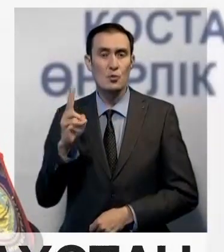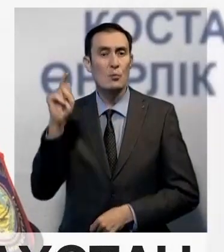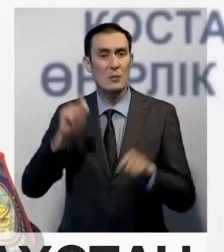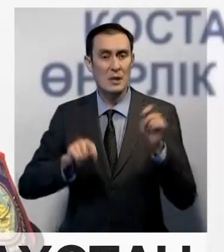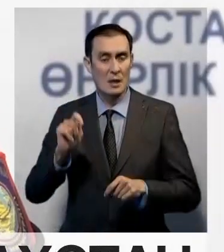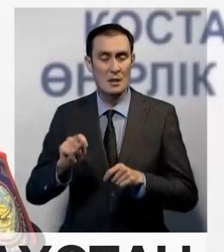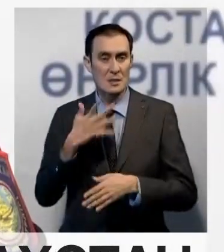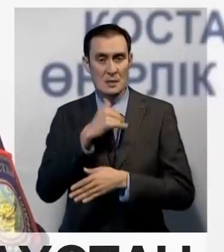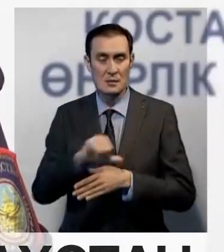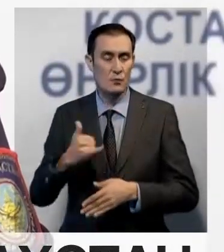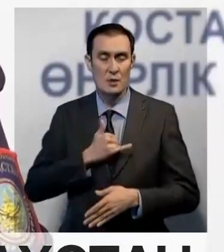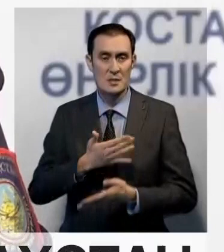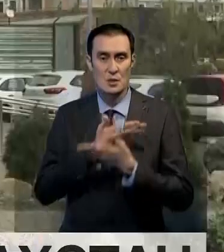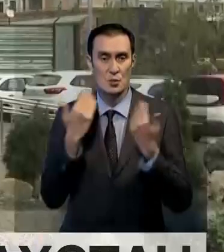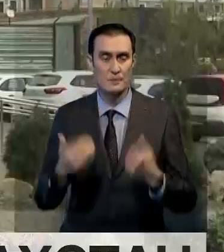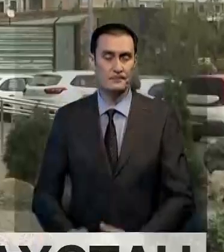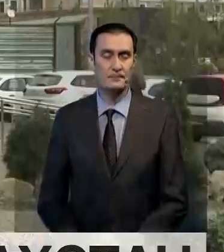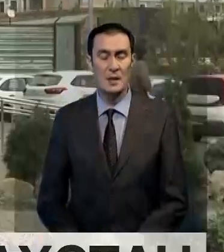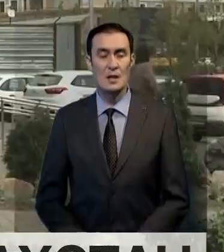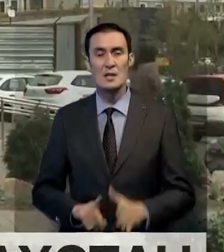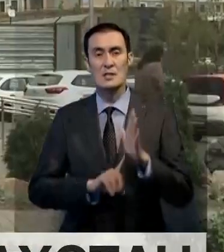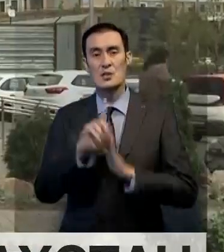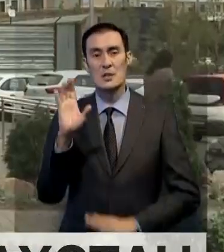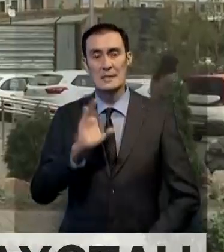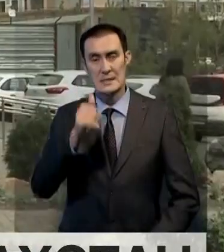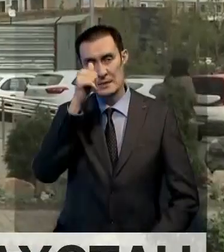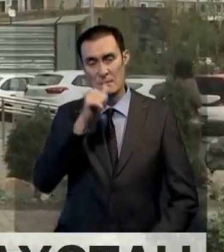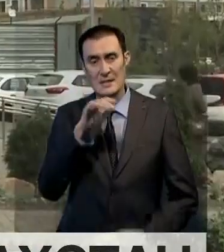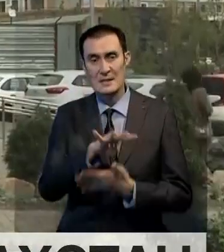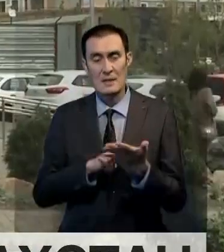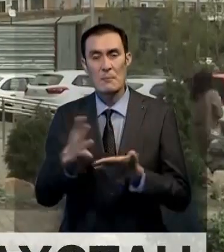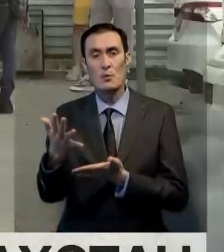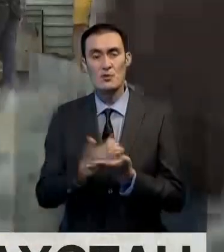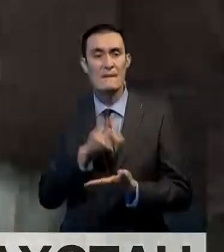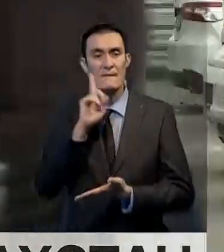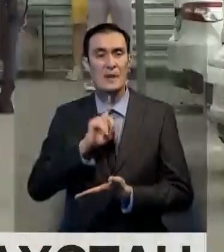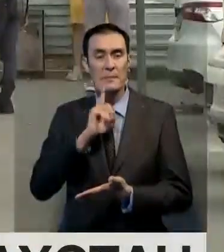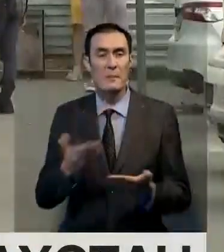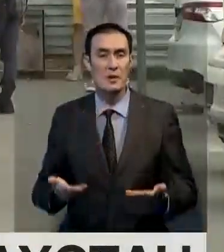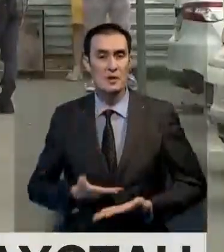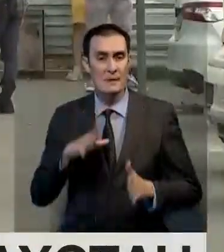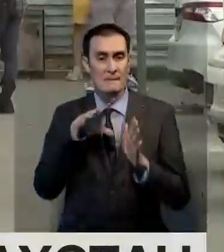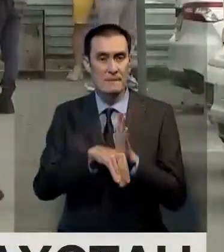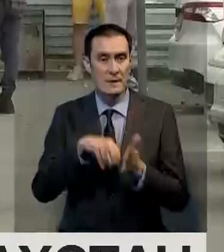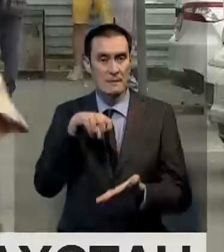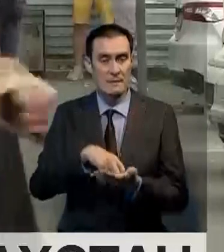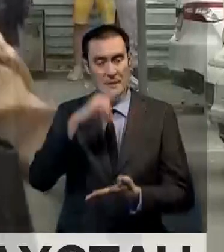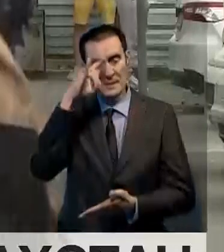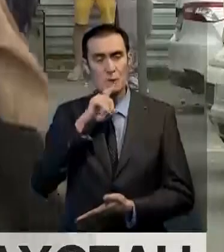приезжих иностранных граждан у нас не зафиксировано. Всего с начала сентября заявление на получение временного проживания в нашей стране